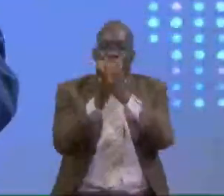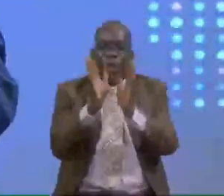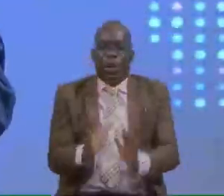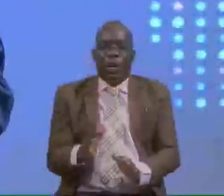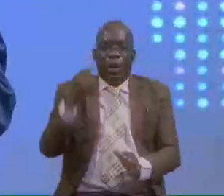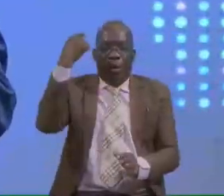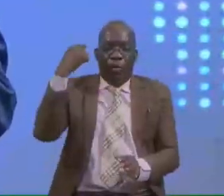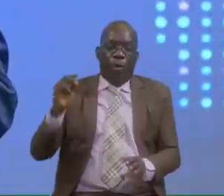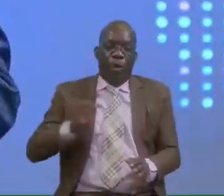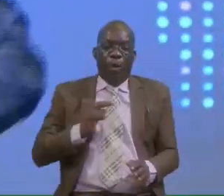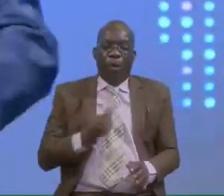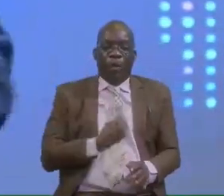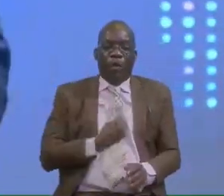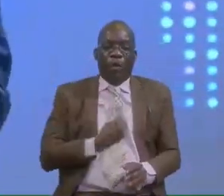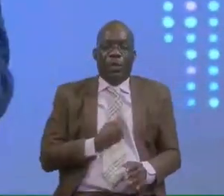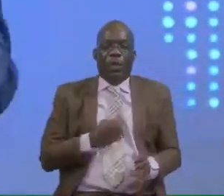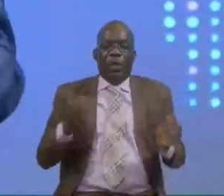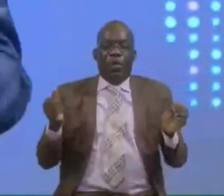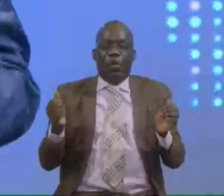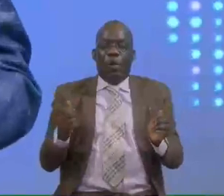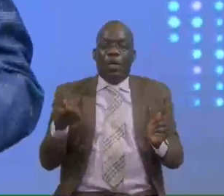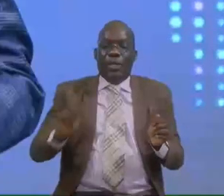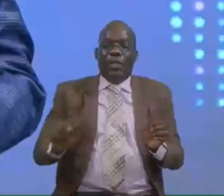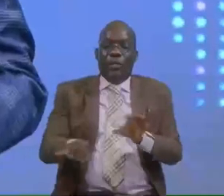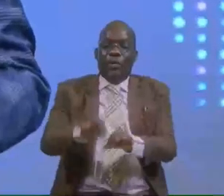l'Esprit intercède pour nous.